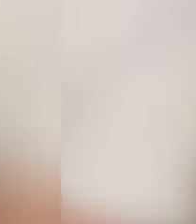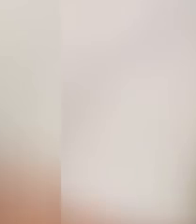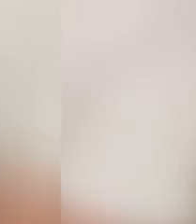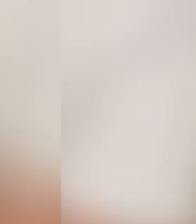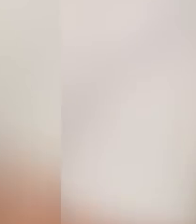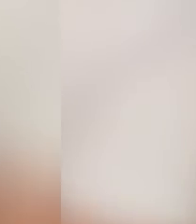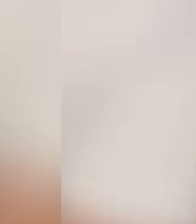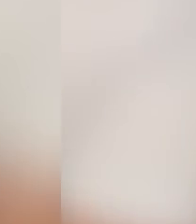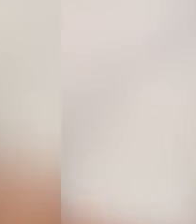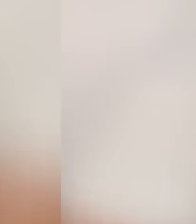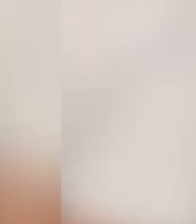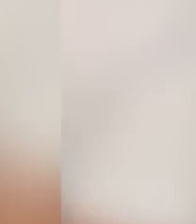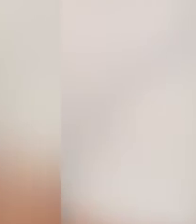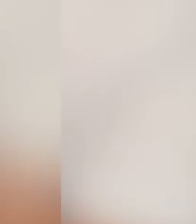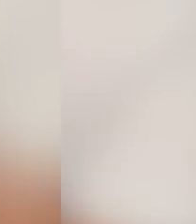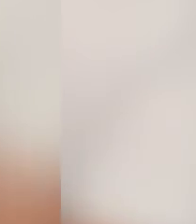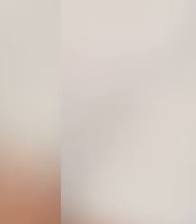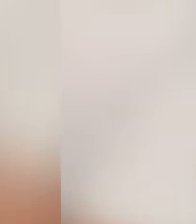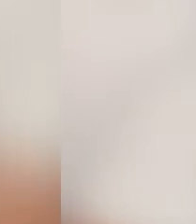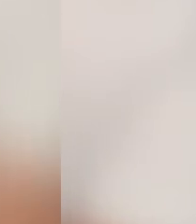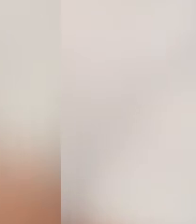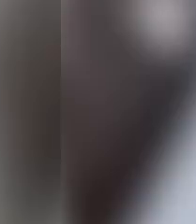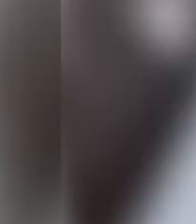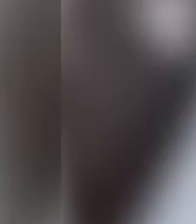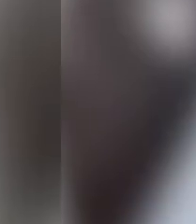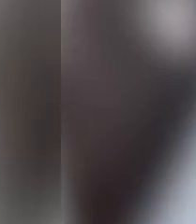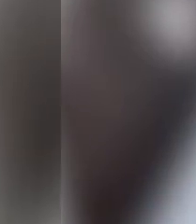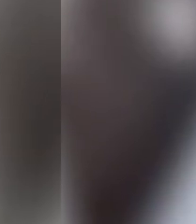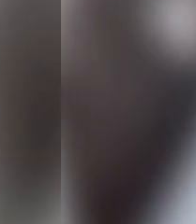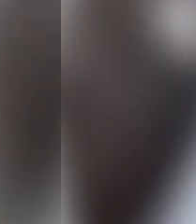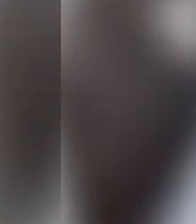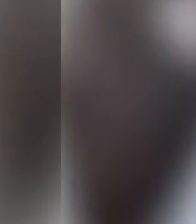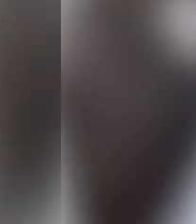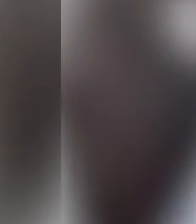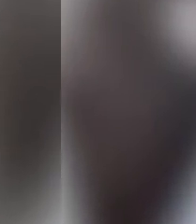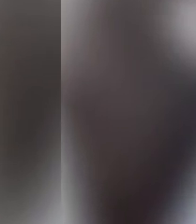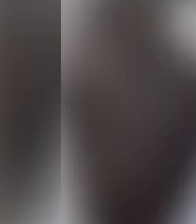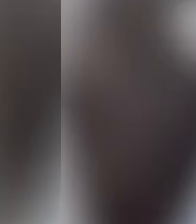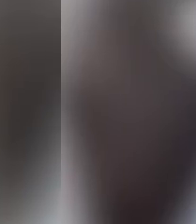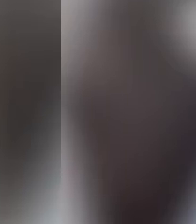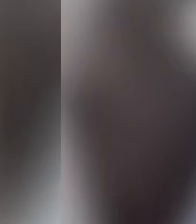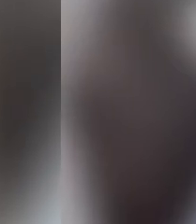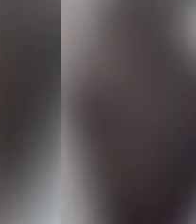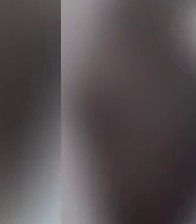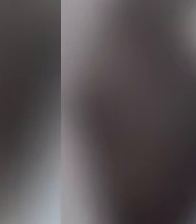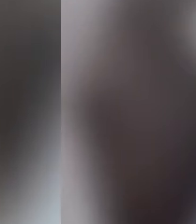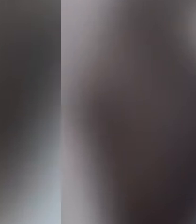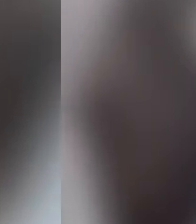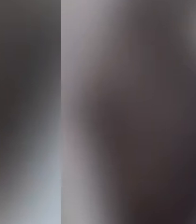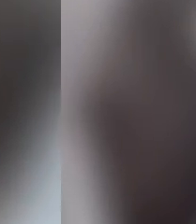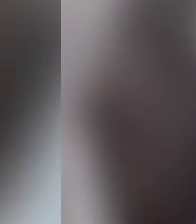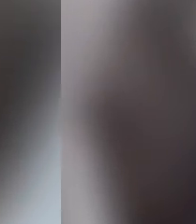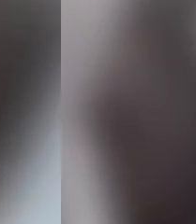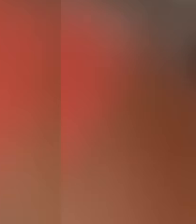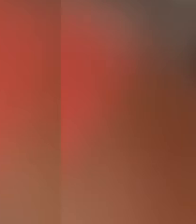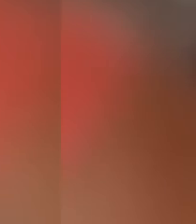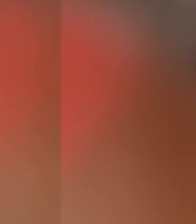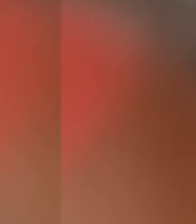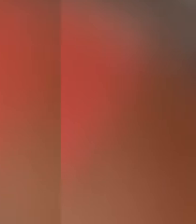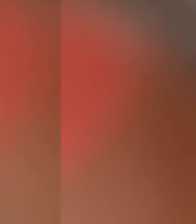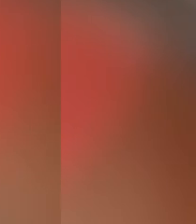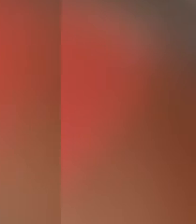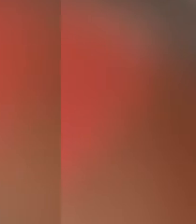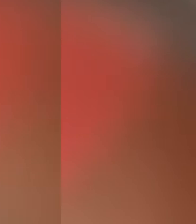Sumama ang pakiramdam. May ilan pang dinugo pa ang ilong. Iyan ang sinapit kamakailan na mahigit 100 estudyante sa